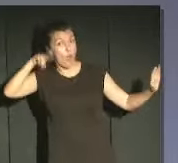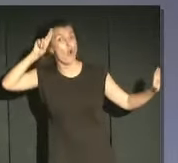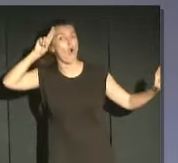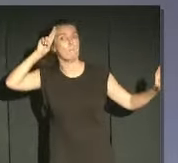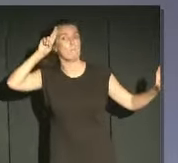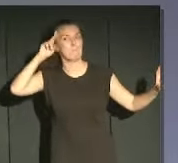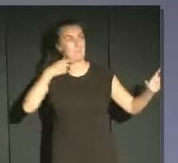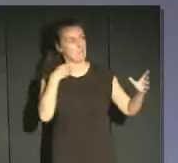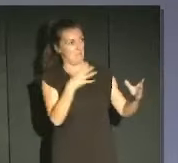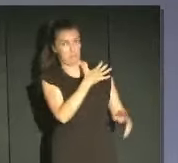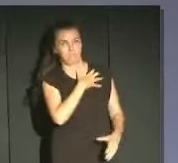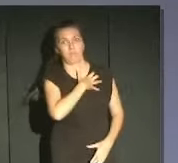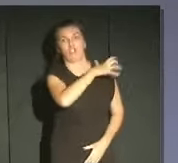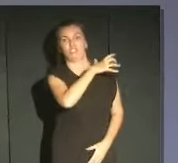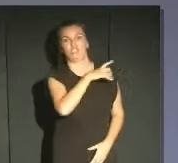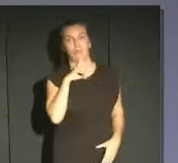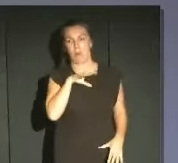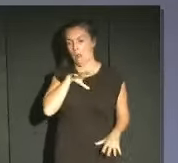ces